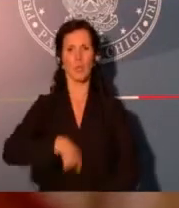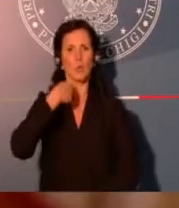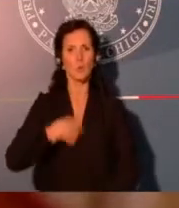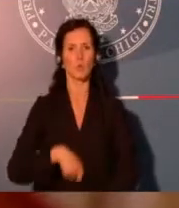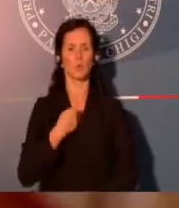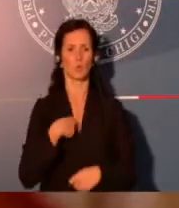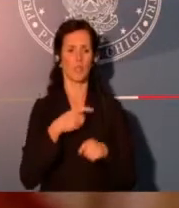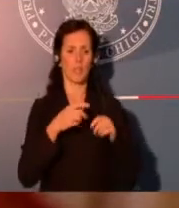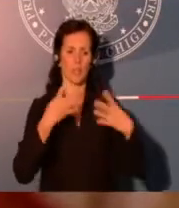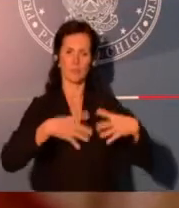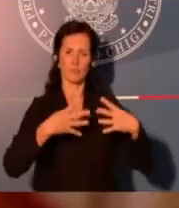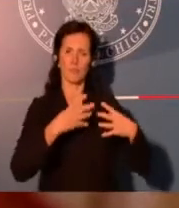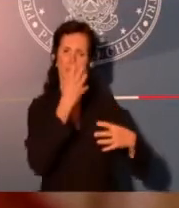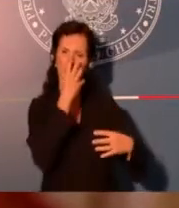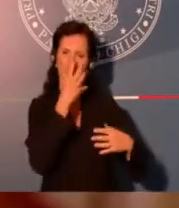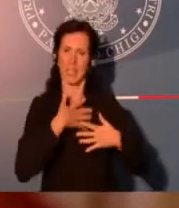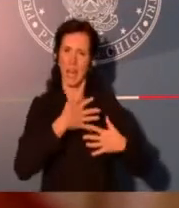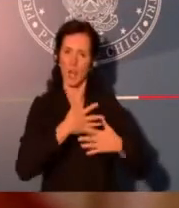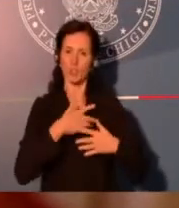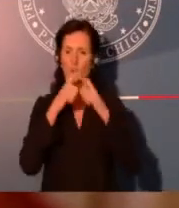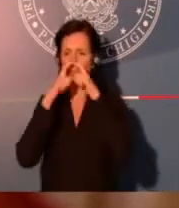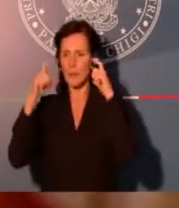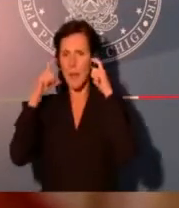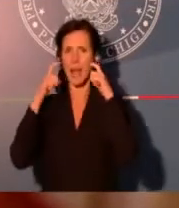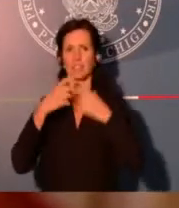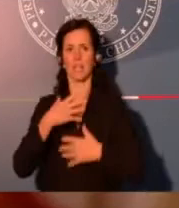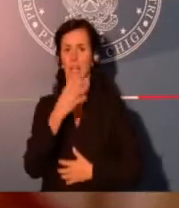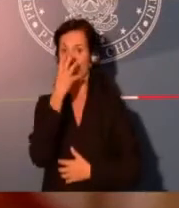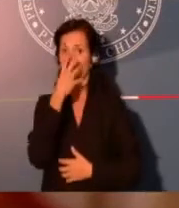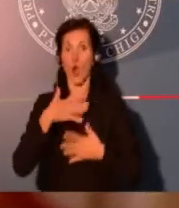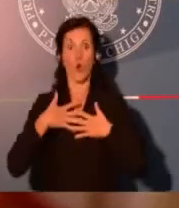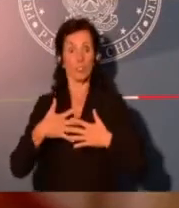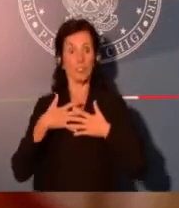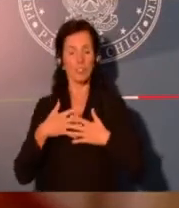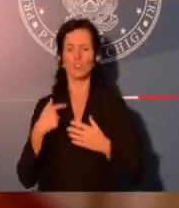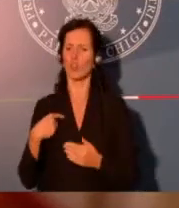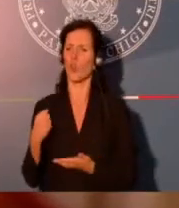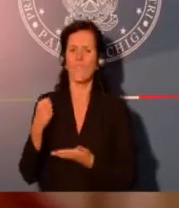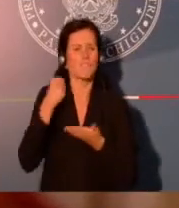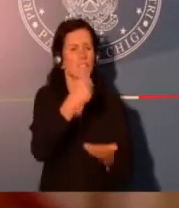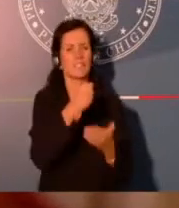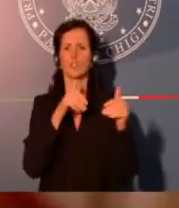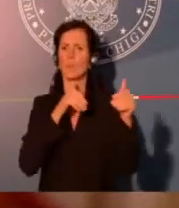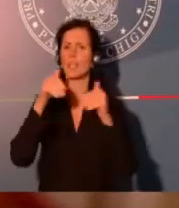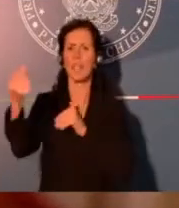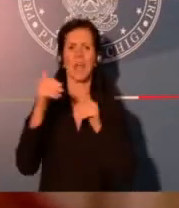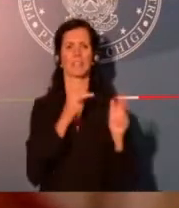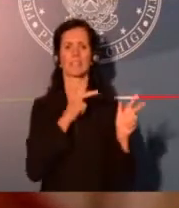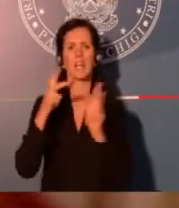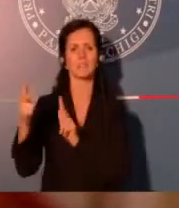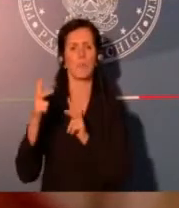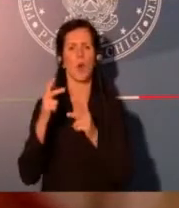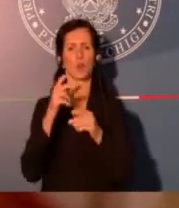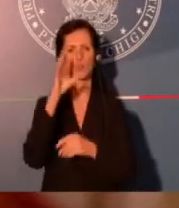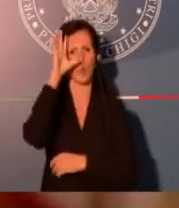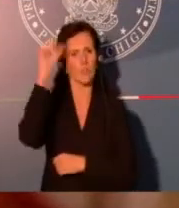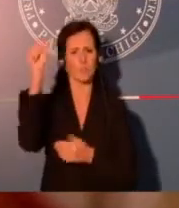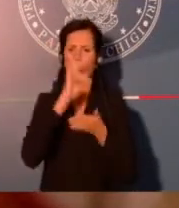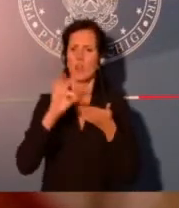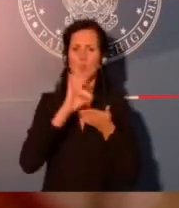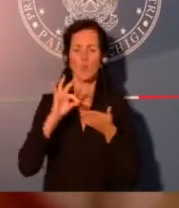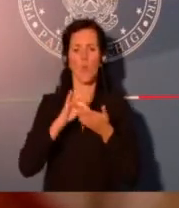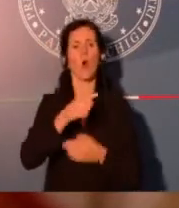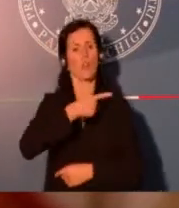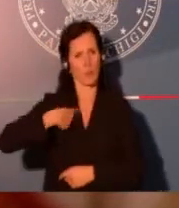maschere per l'ossigeno. Abbiamo investito miliardi su trasporti, scuole e università. Siamo